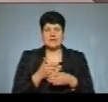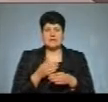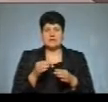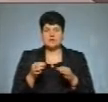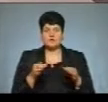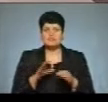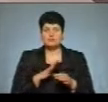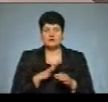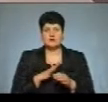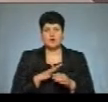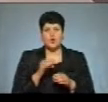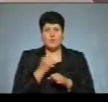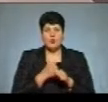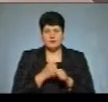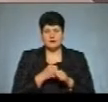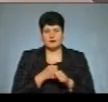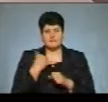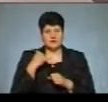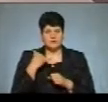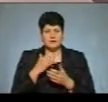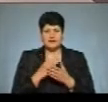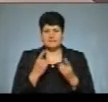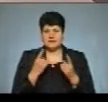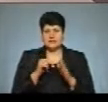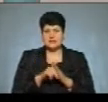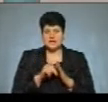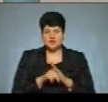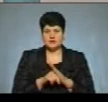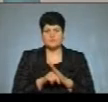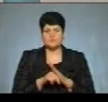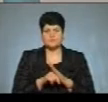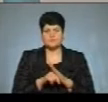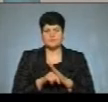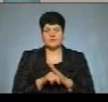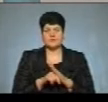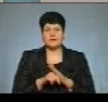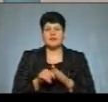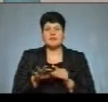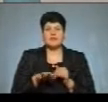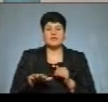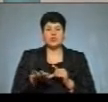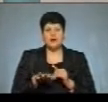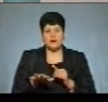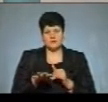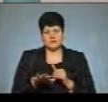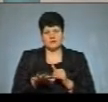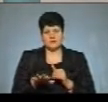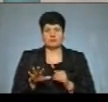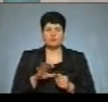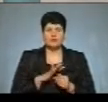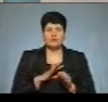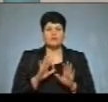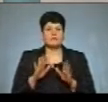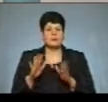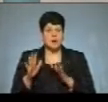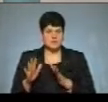обробка виклику, також має велике значення екстериторіальність. Тобто, бувають такі